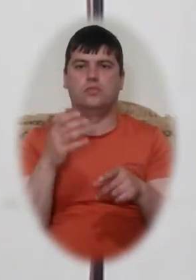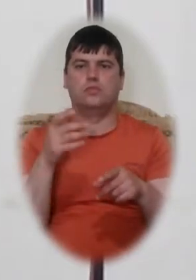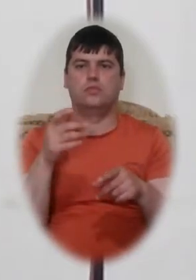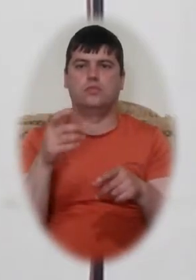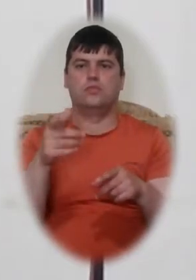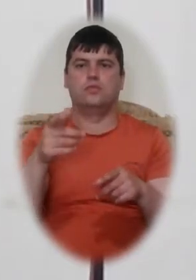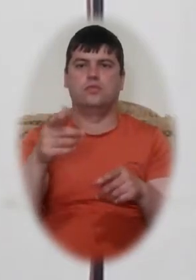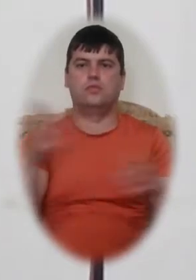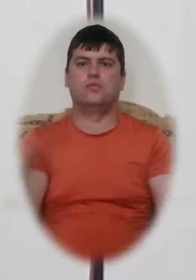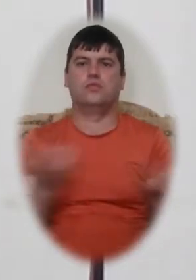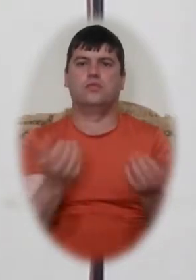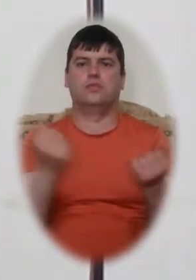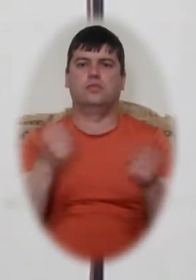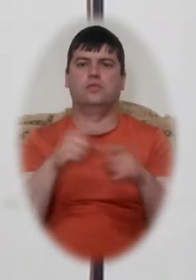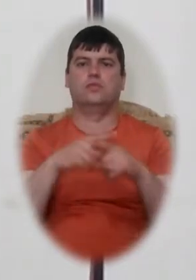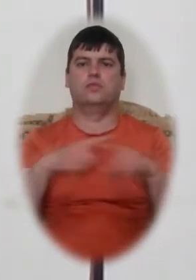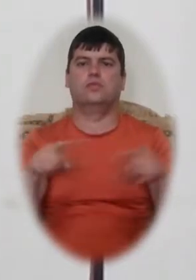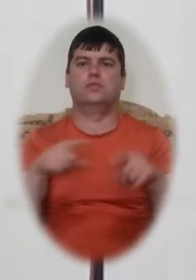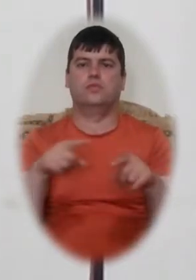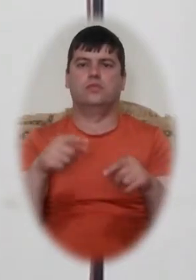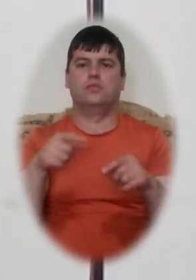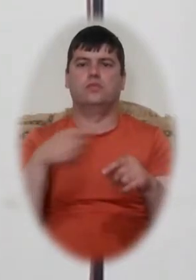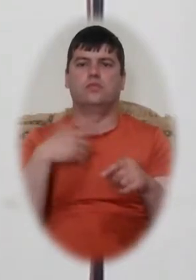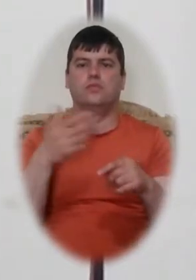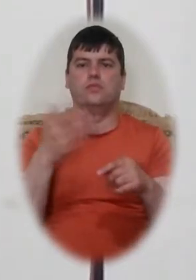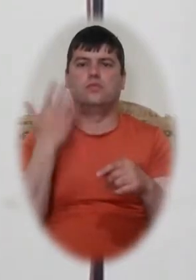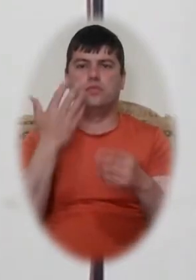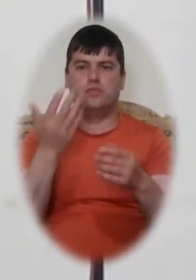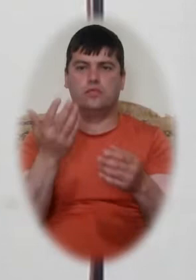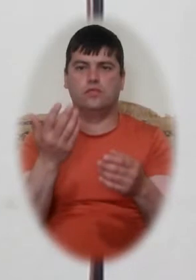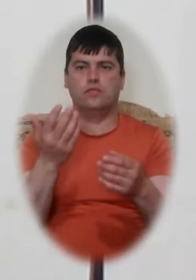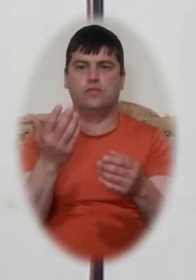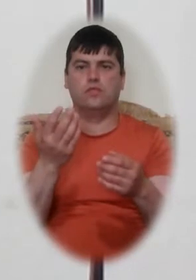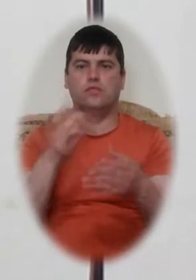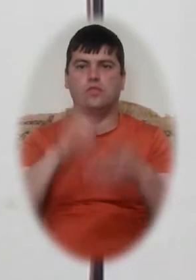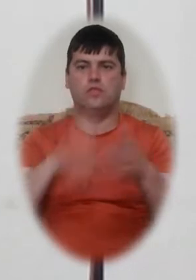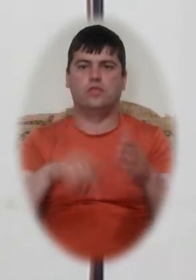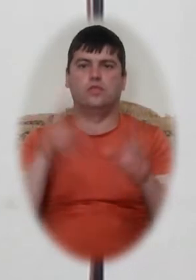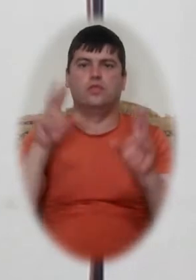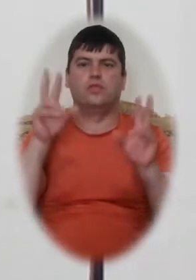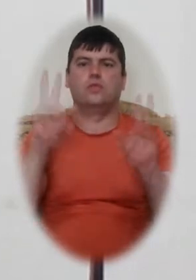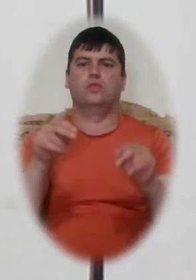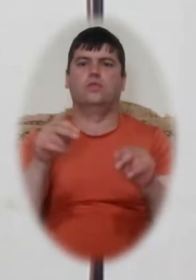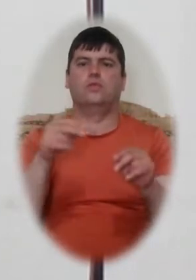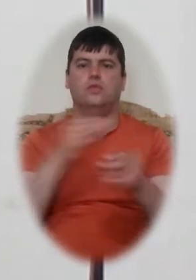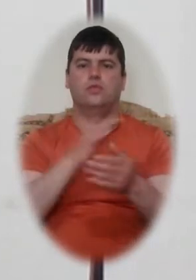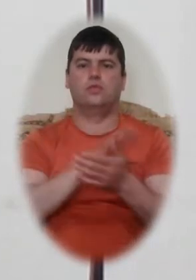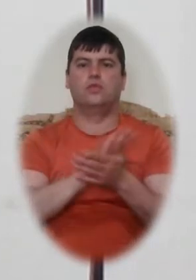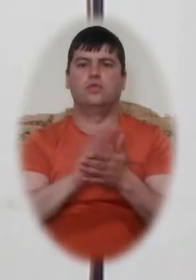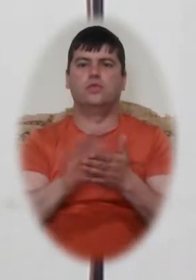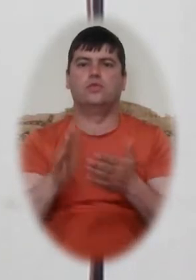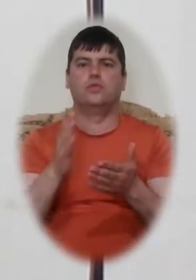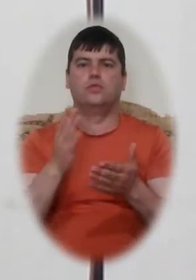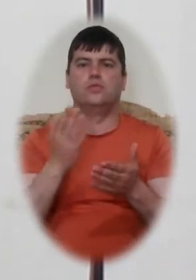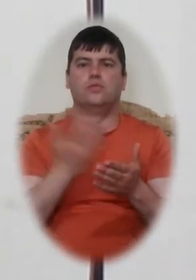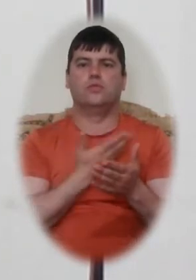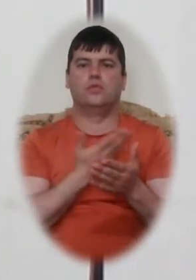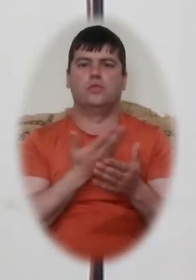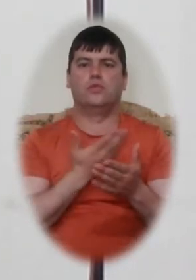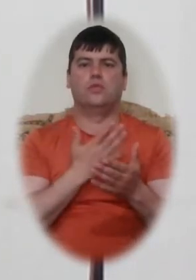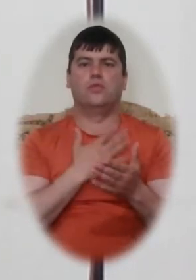ձեր պրգության ավետարանը, որին ե եվ որ հավատացիկ խոստվուքի սուրպոքովը կնքվեցակ,